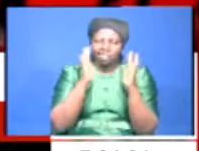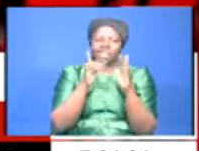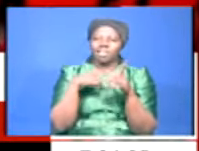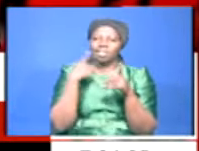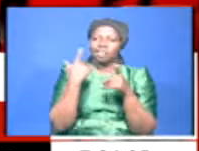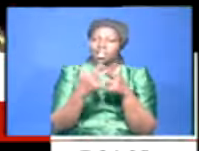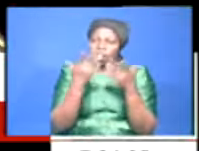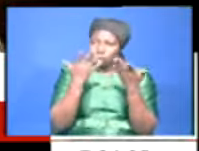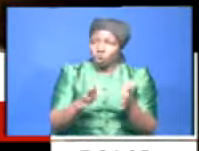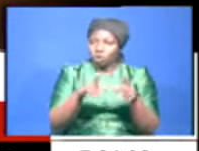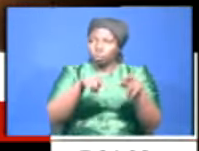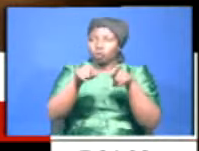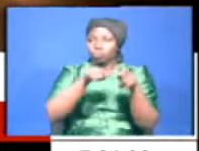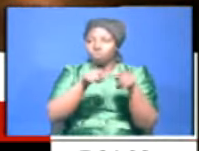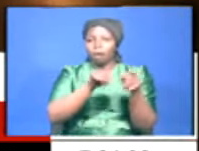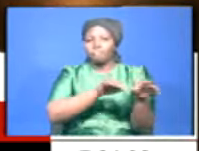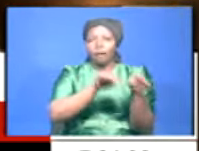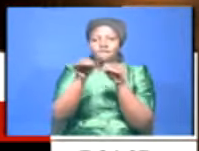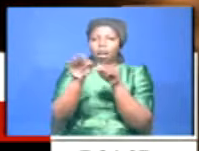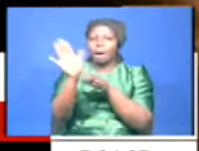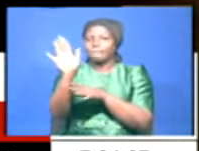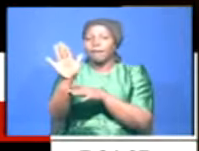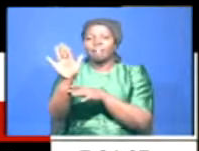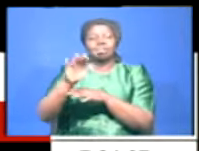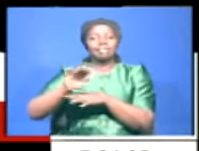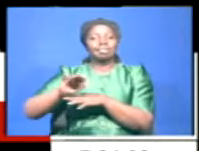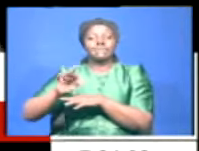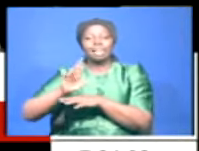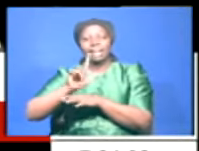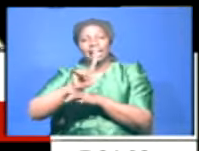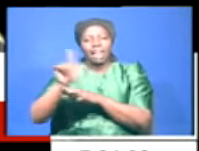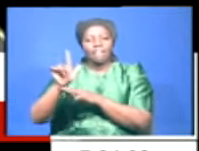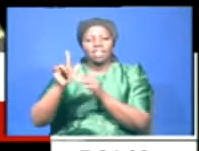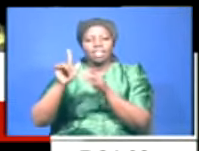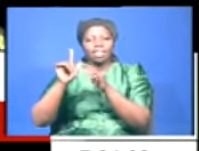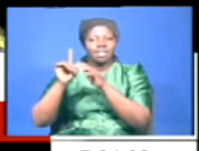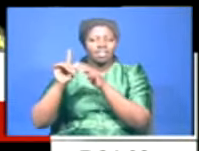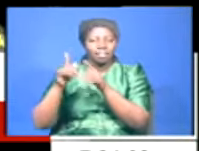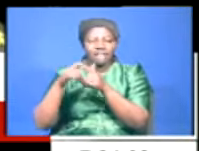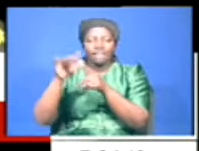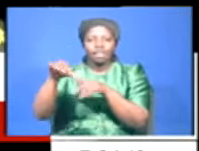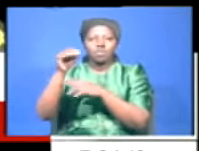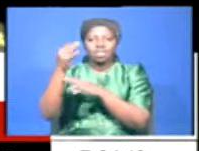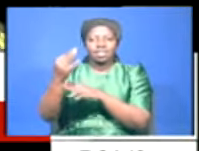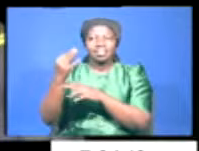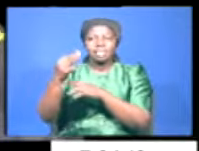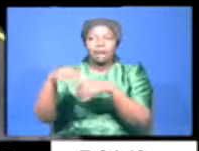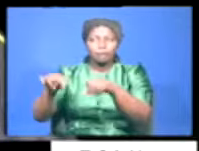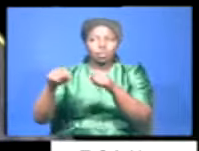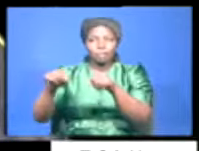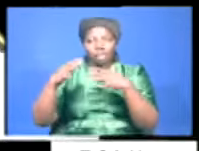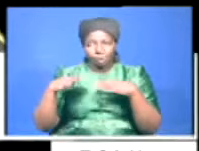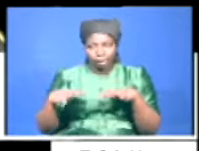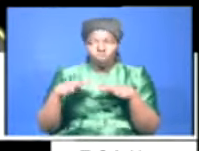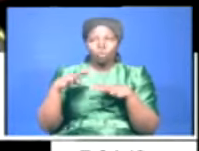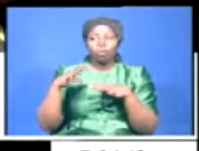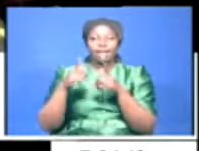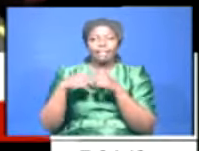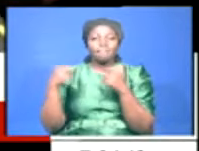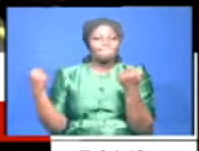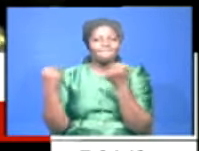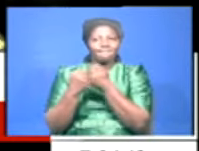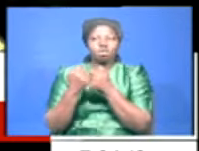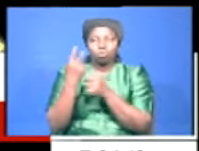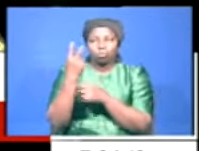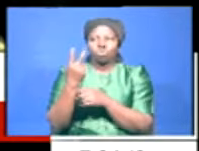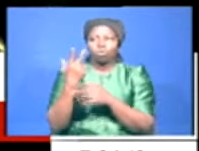control, akarudi left kwa pavement, akapatana na watu wa pikipiki amebebana watatu na ameweza kuwaangamiza na kuua wawili, mmoja saa